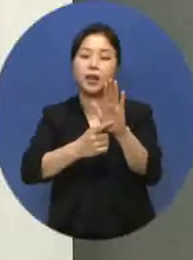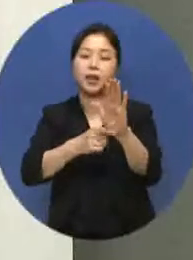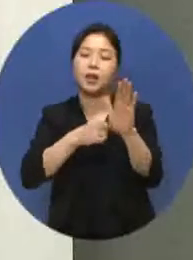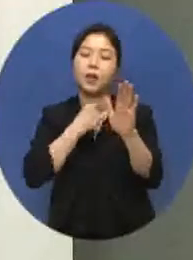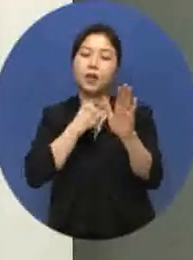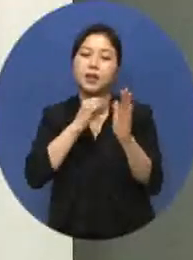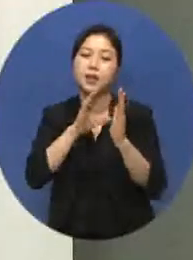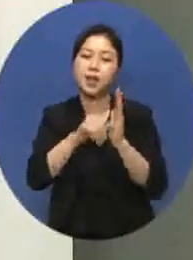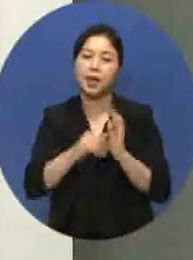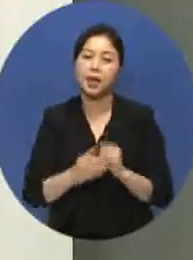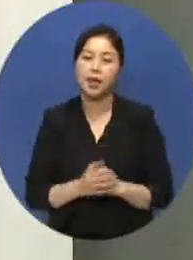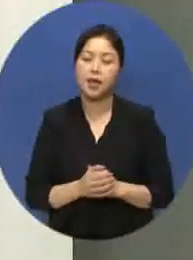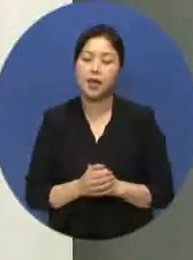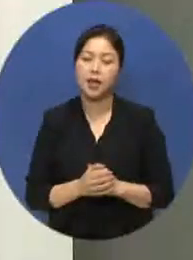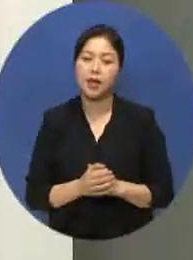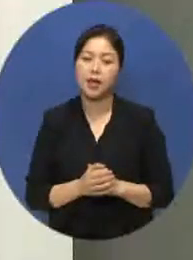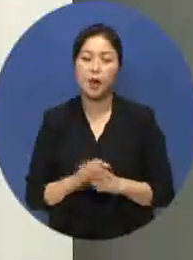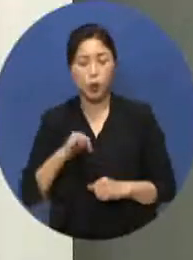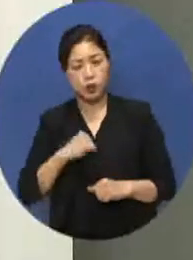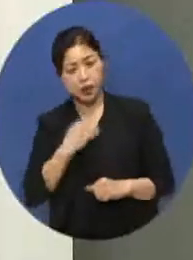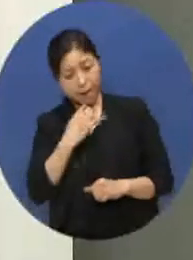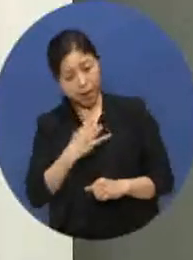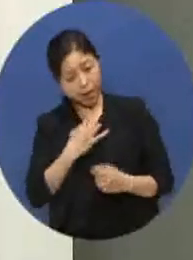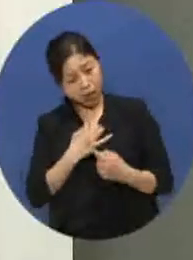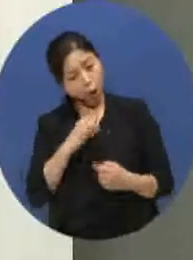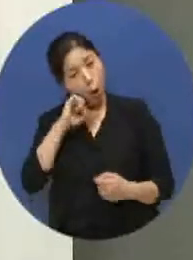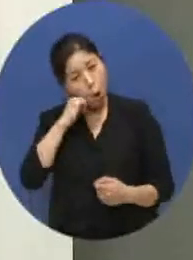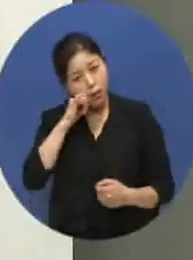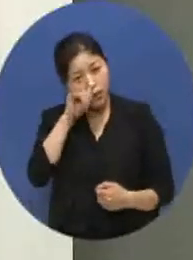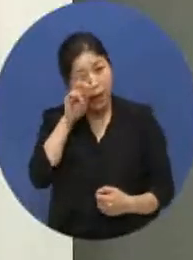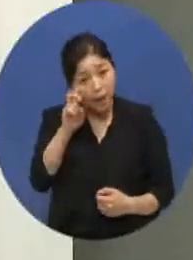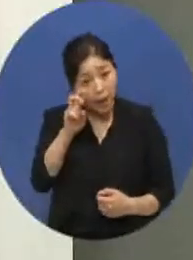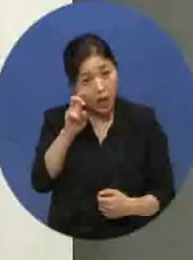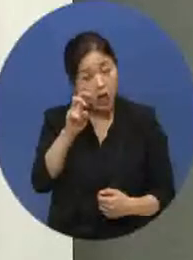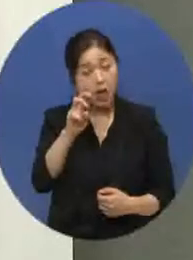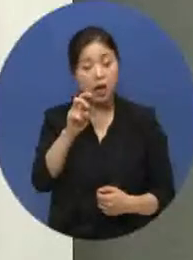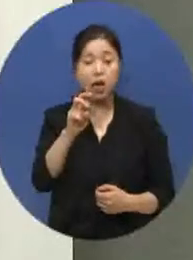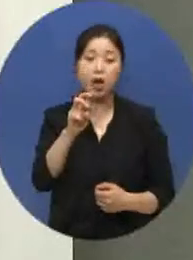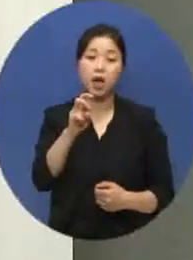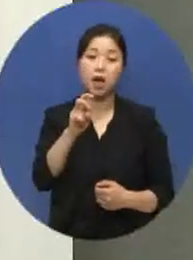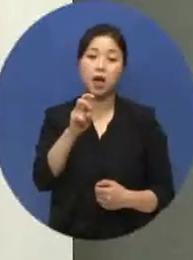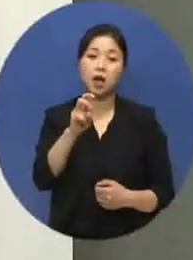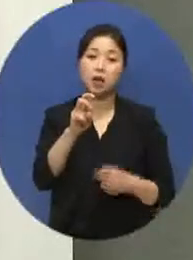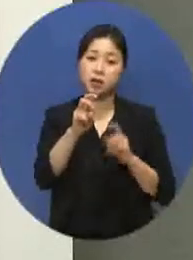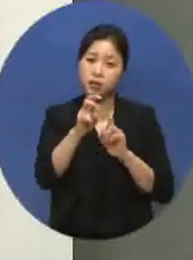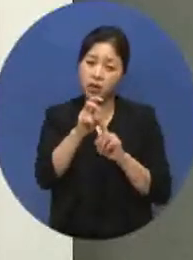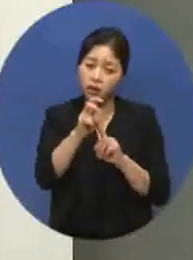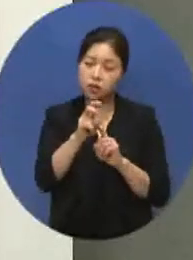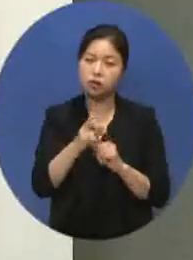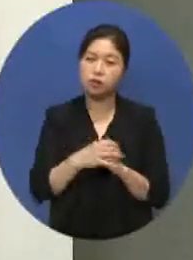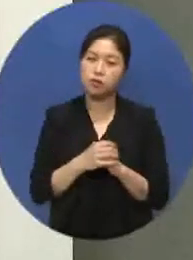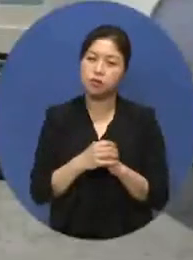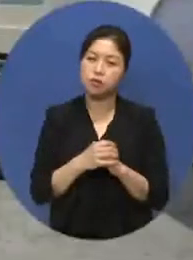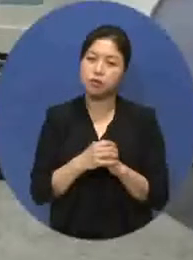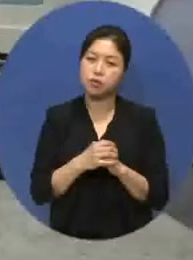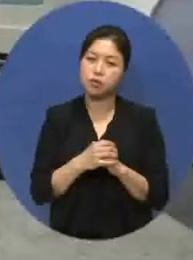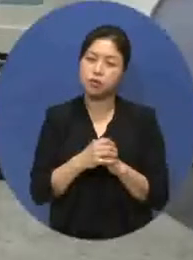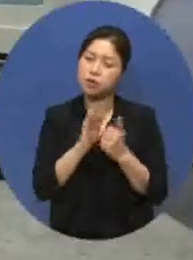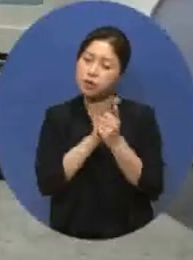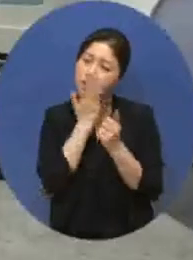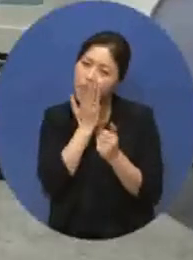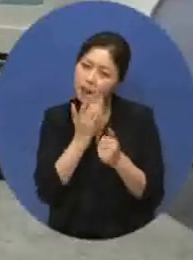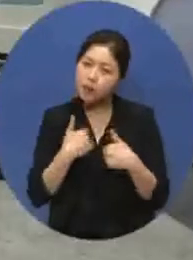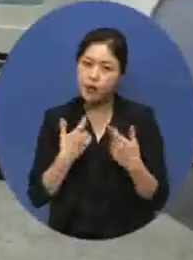때 참 어려움이 있지 않나 그래서 이제 그런 것을 생각해 보는데 현실적으로는